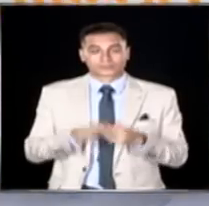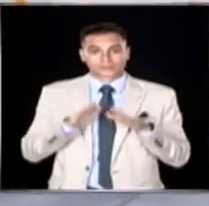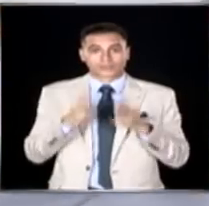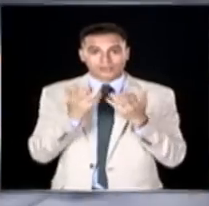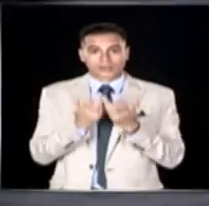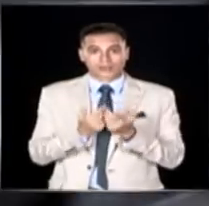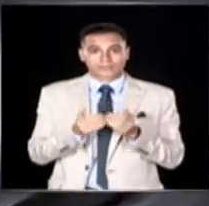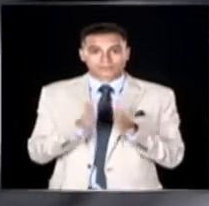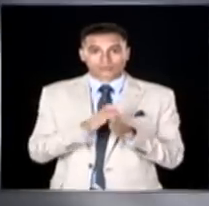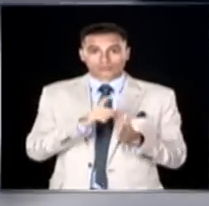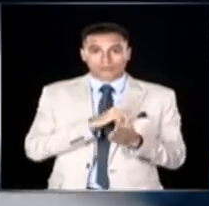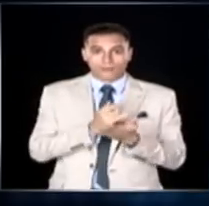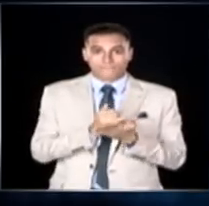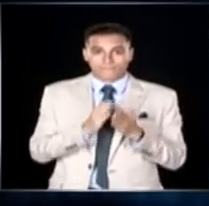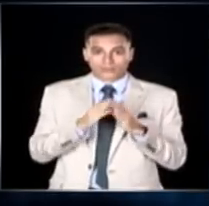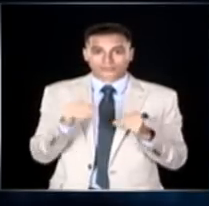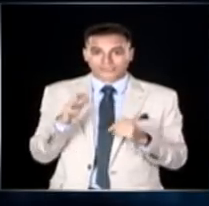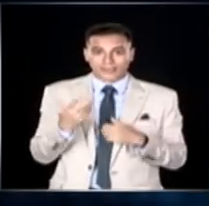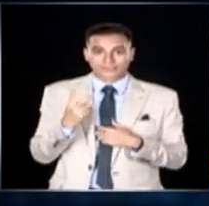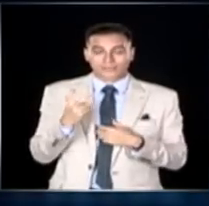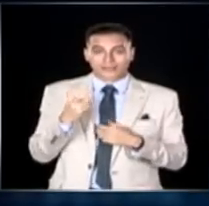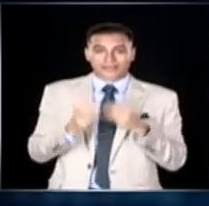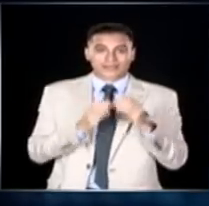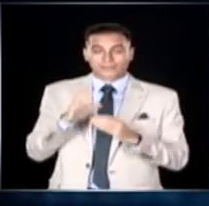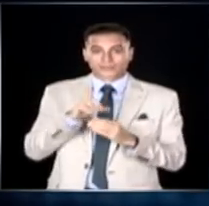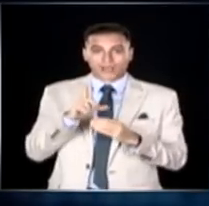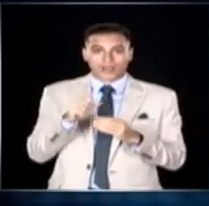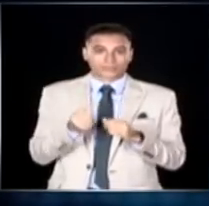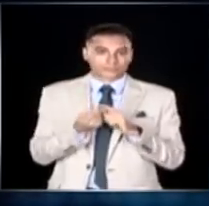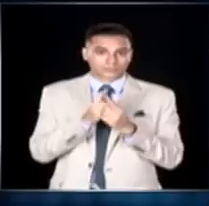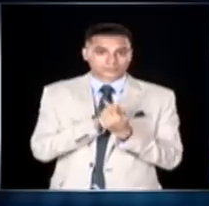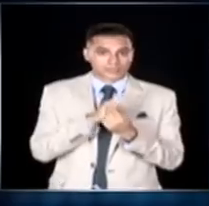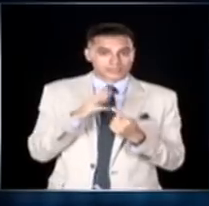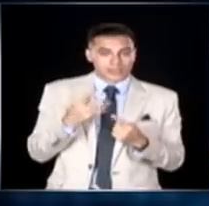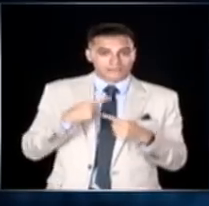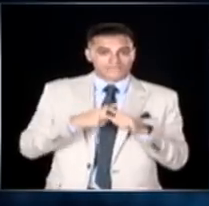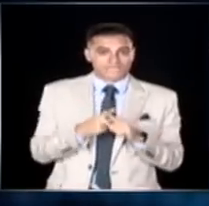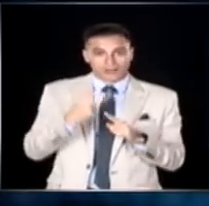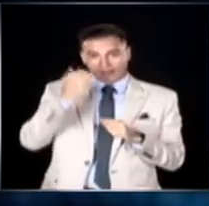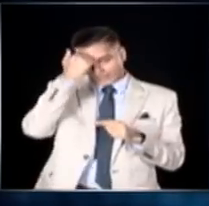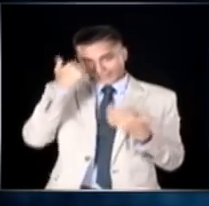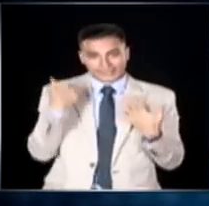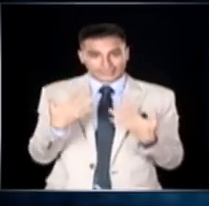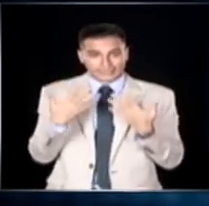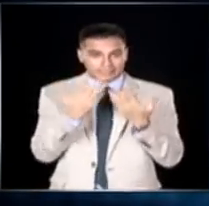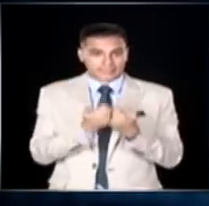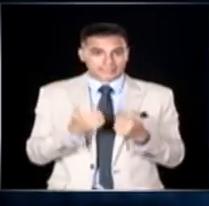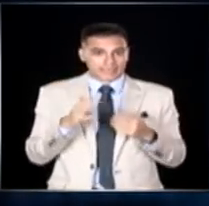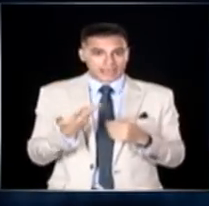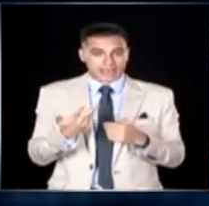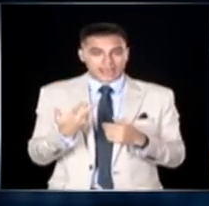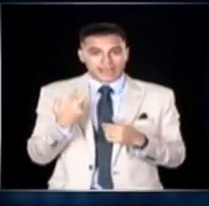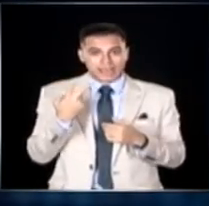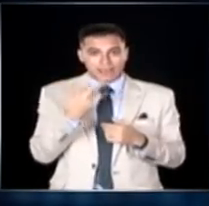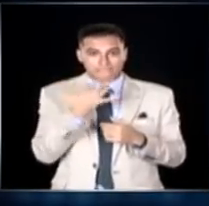كده طلاب مصر جمعوا 70 نقطة بفقرة تحت الضغط وضربات الجزاء، وكل نقطة ب2000 جنيه بما